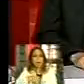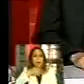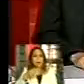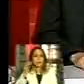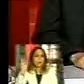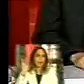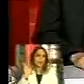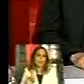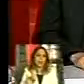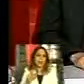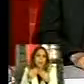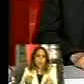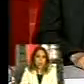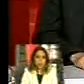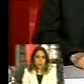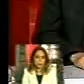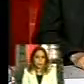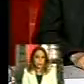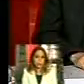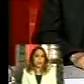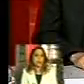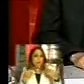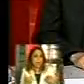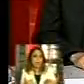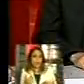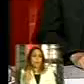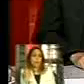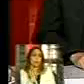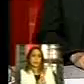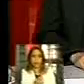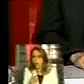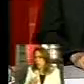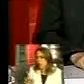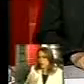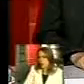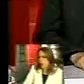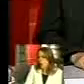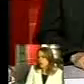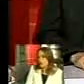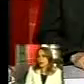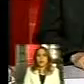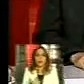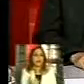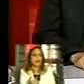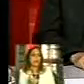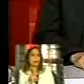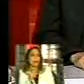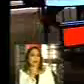נגד כל הגבלה, ועכשיו... לא, זה לא נכון. כשאתה בעצמך בזמנו, היית חלק...